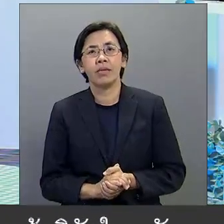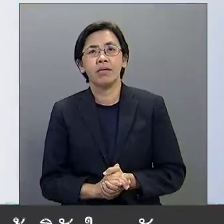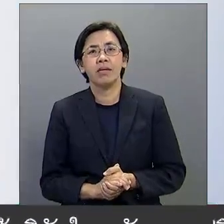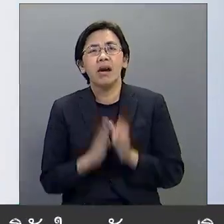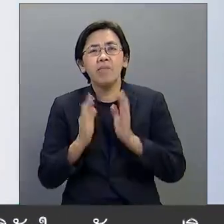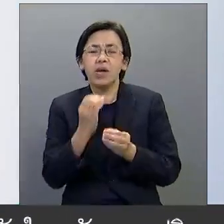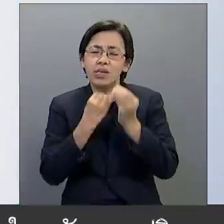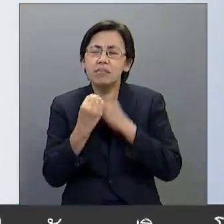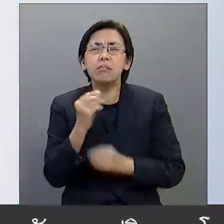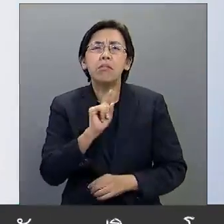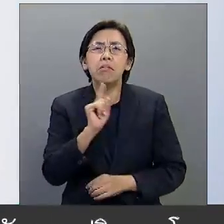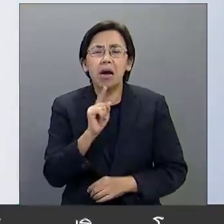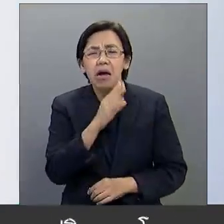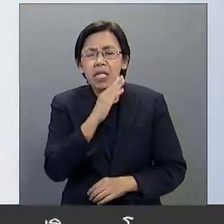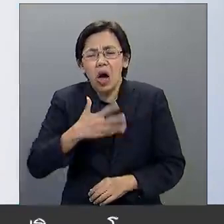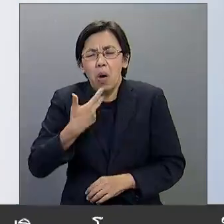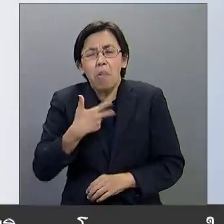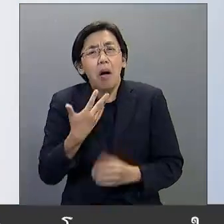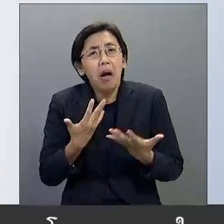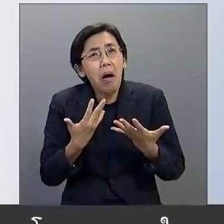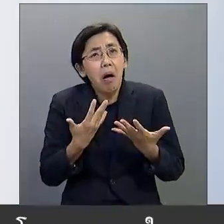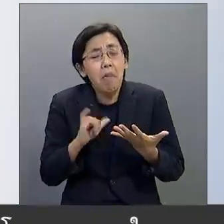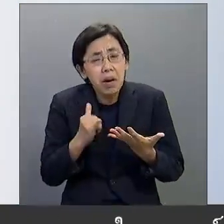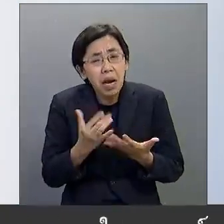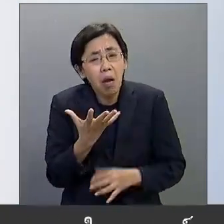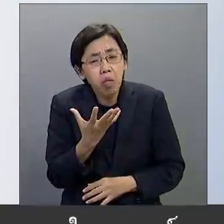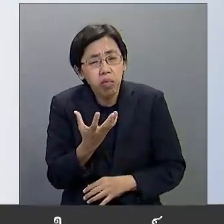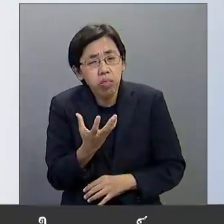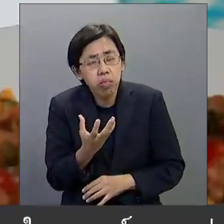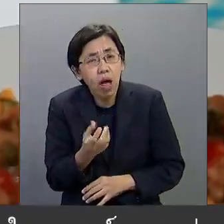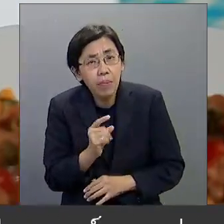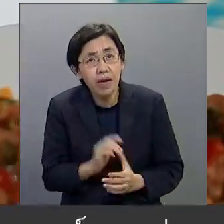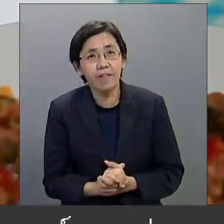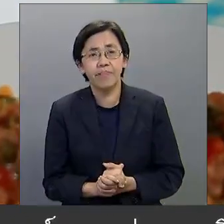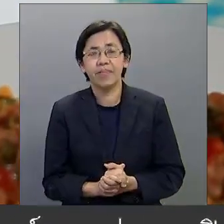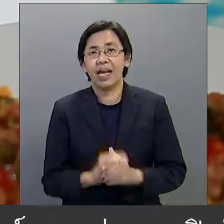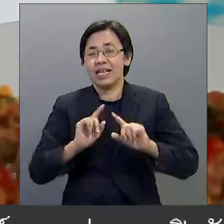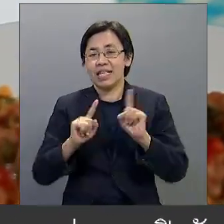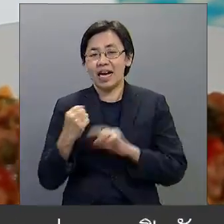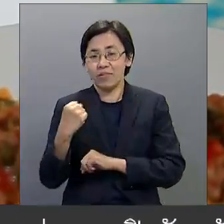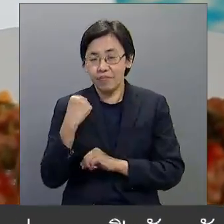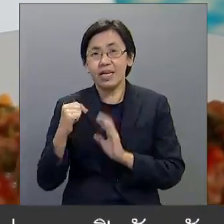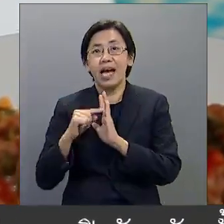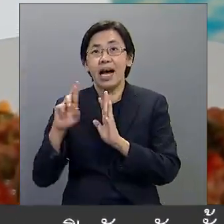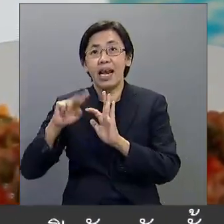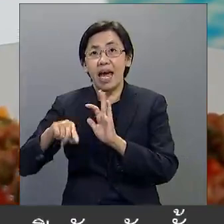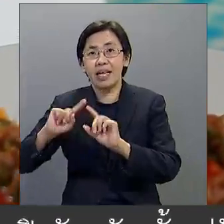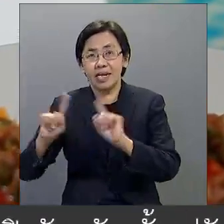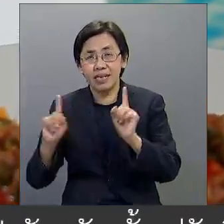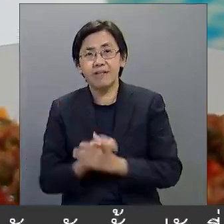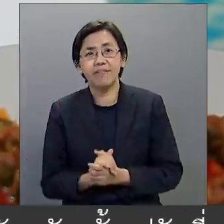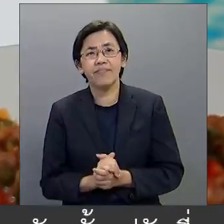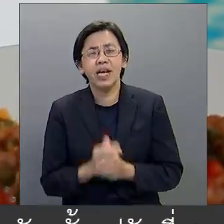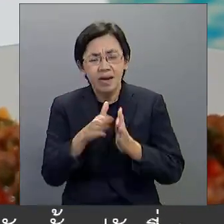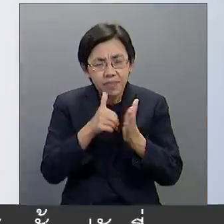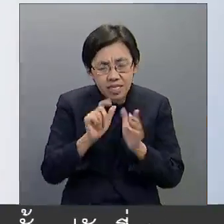อกอาจารย์เอาไปผ่านความร้อนมันยังเหลือไหมนะมันจะทนต่อความร้อนมากกว่าพวกกลุ่มวิตามินและแร่ธาตุแล้วพวกสารสีต่างๆที่เรา